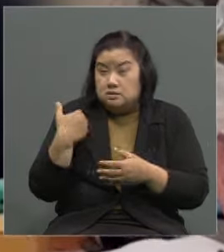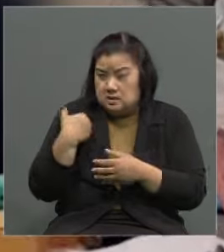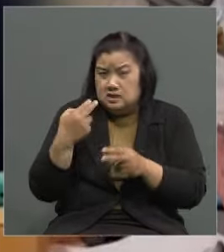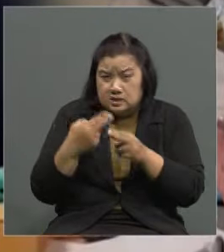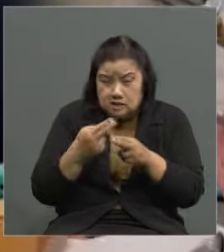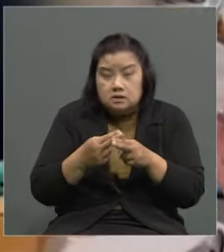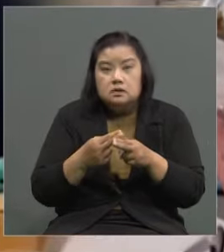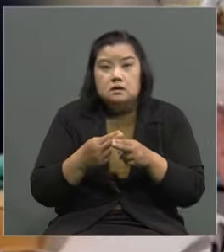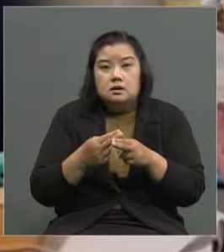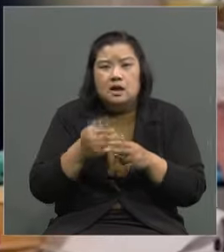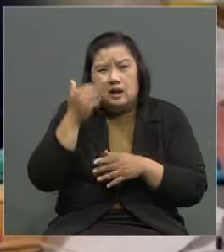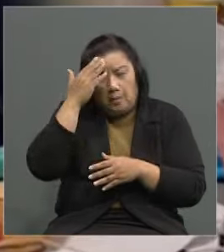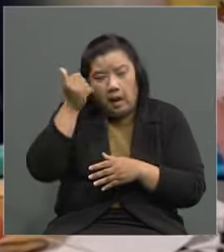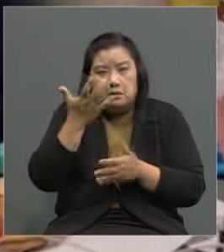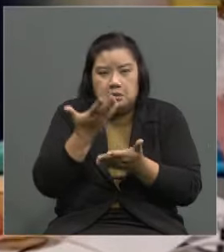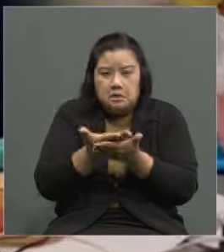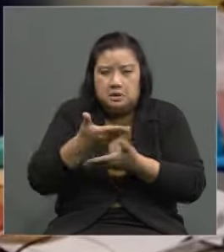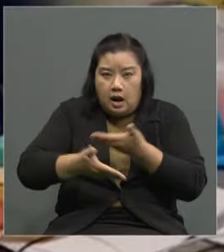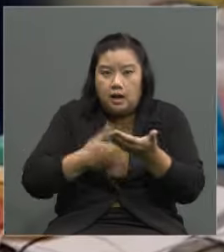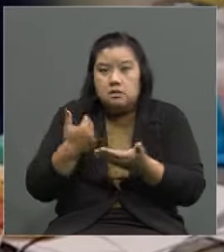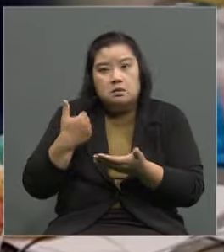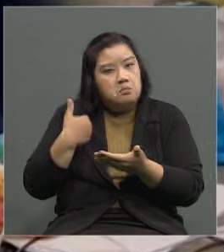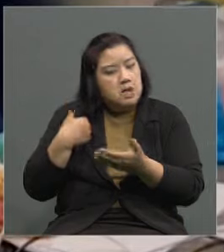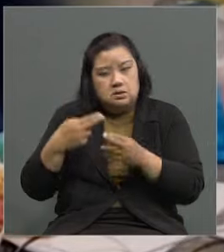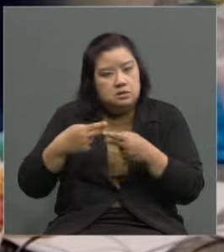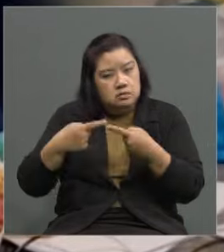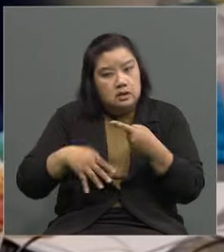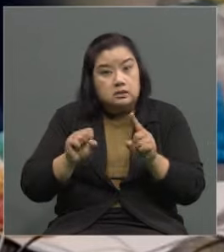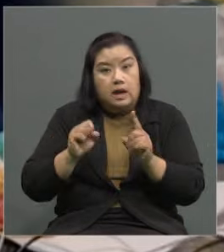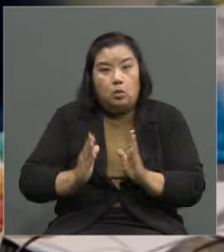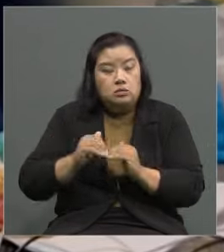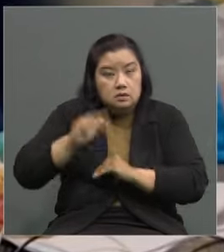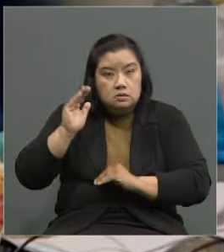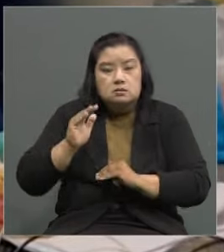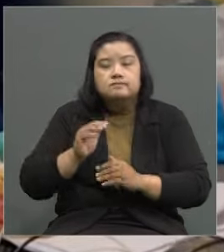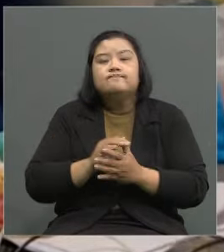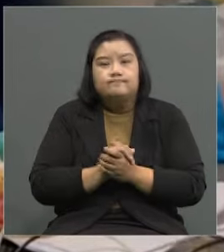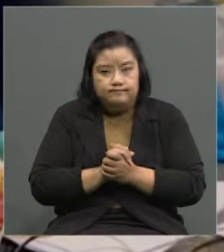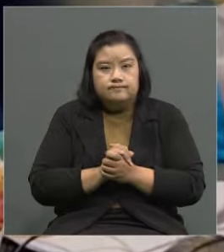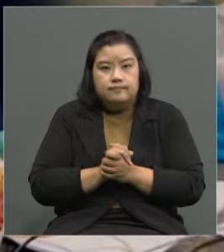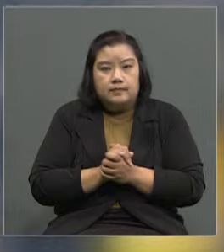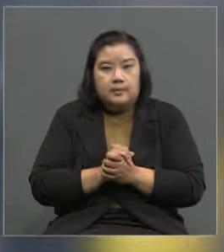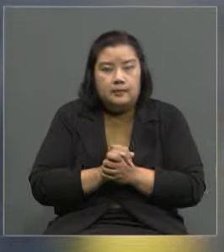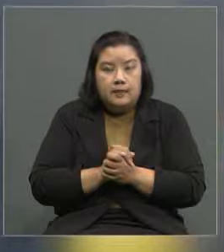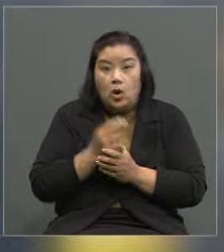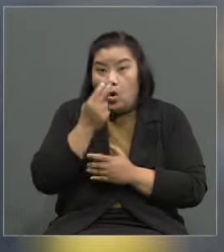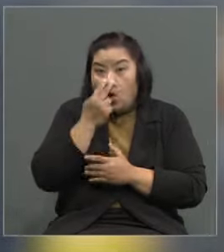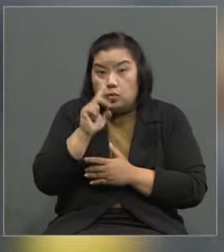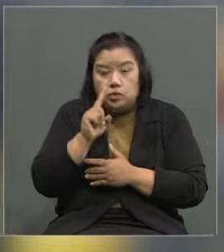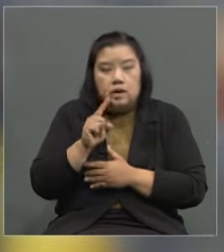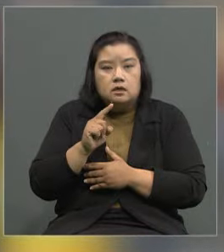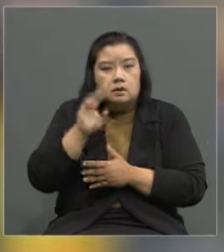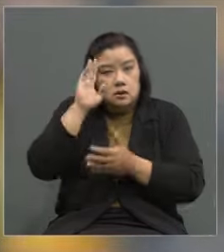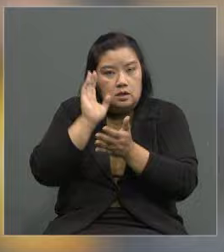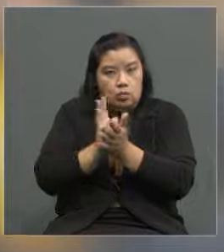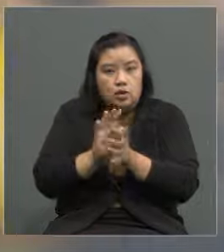กี่สตางค์แต่ว่าขายทีเป็นแสนชื่อเนี่ยนะก็ได้ไปเป็นหมื่นก็เดี๋ยวคุณผู้ชมลองไปดูช่วงที่เจ้าหน้าที่เขาสอบ